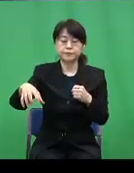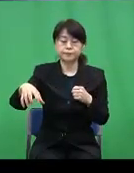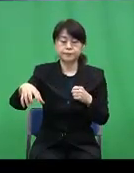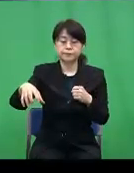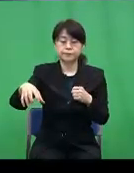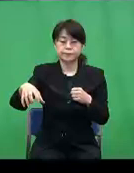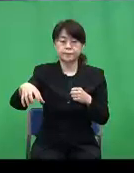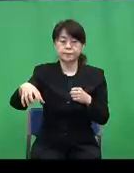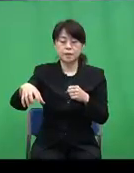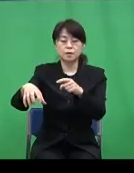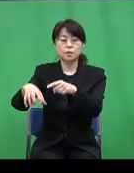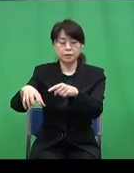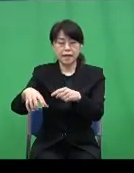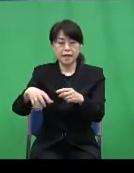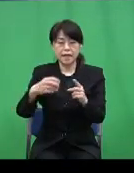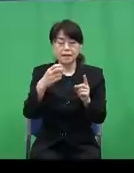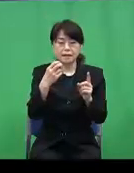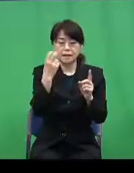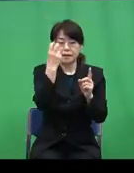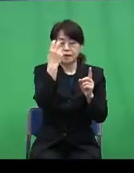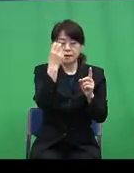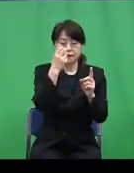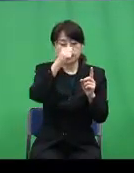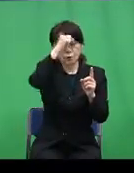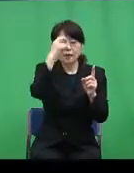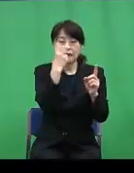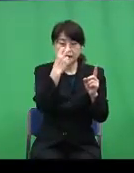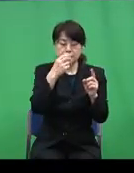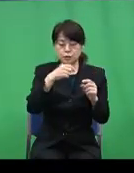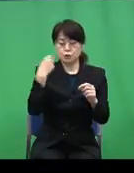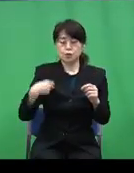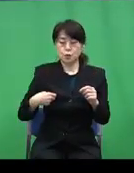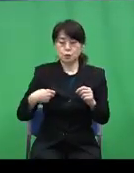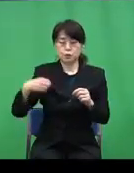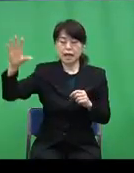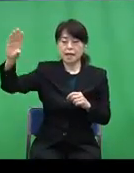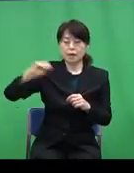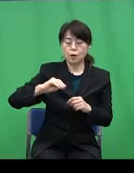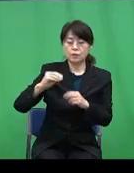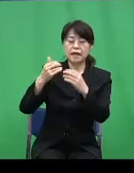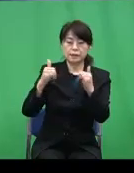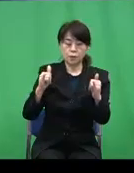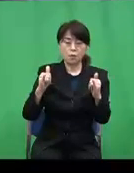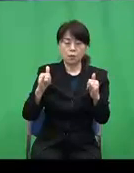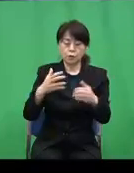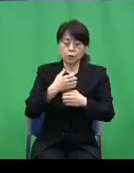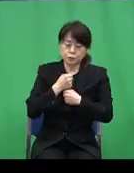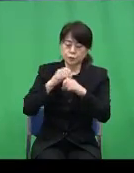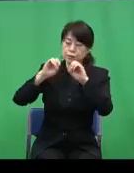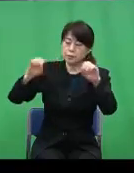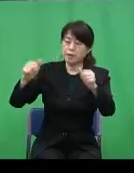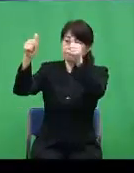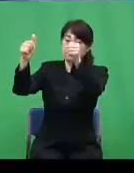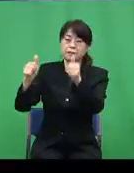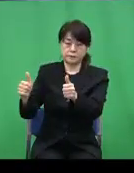から、検疫で中国から帰国した方への注意を呼びかける張り紙を掲